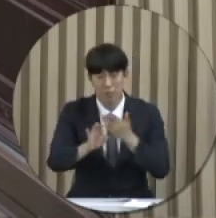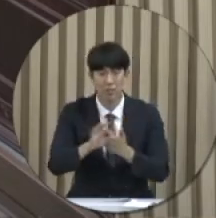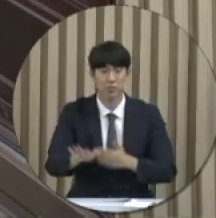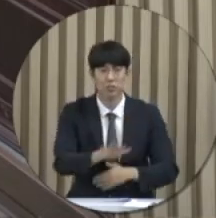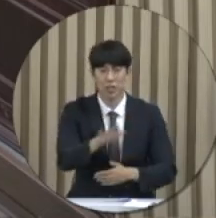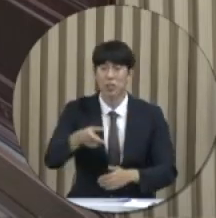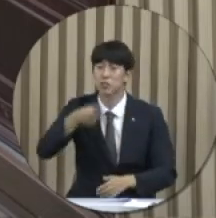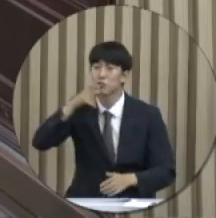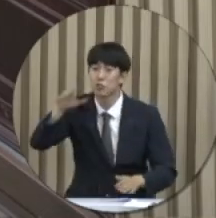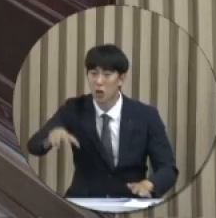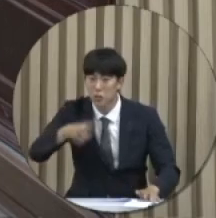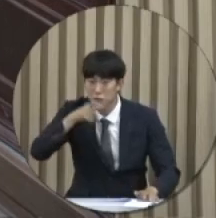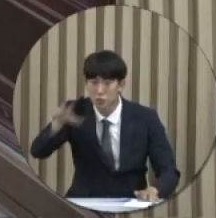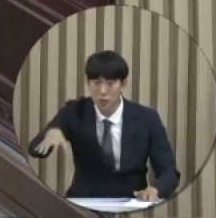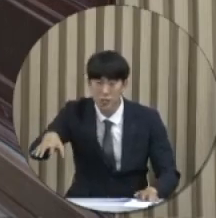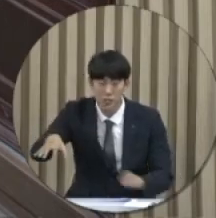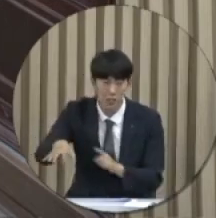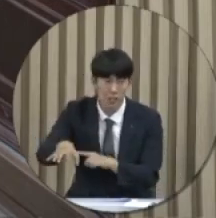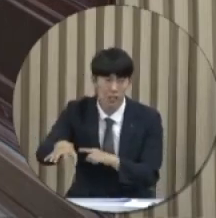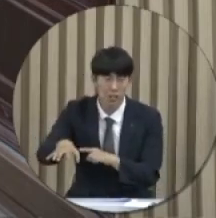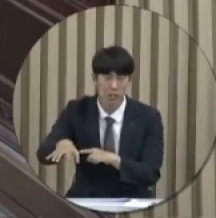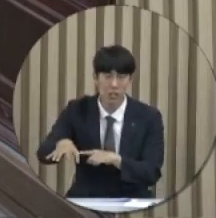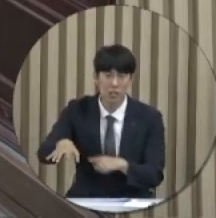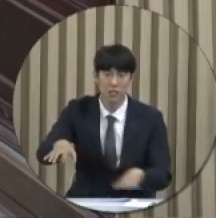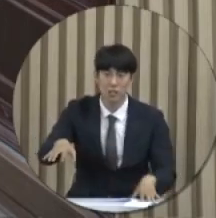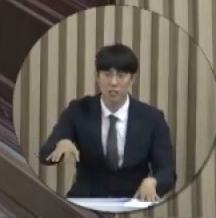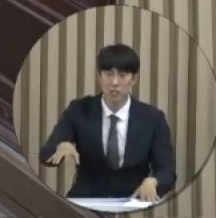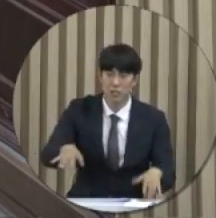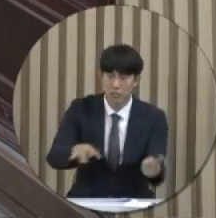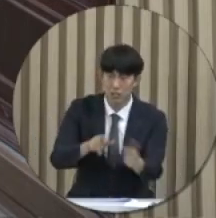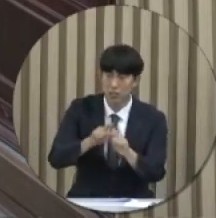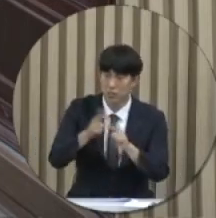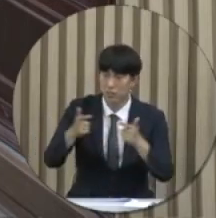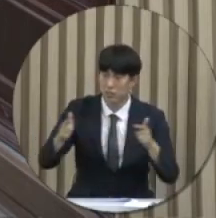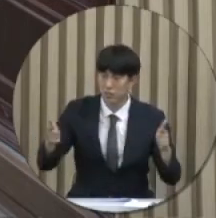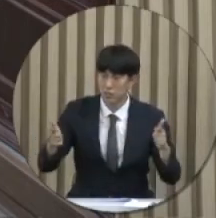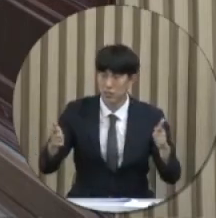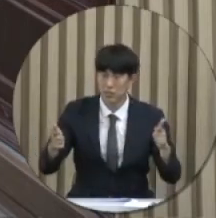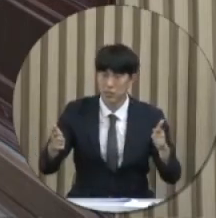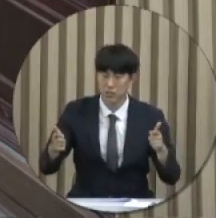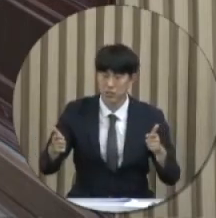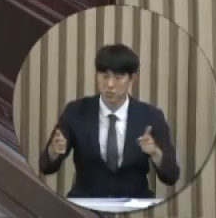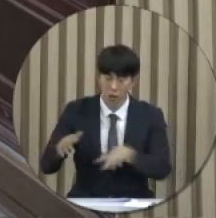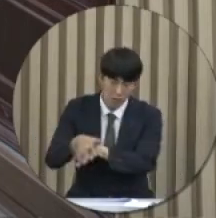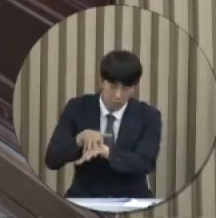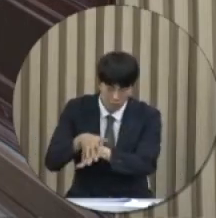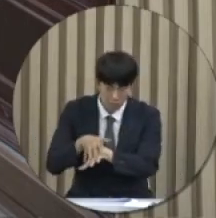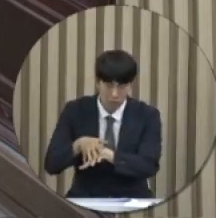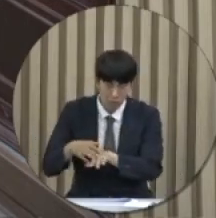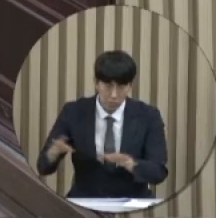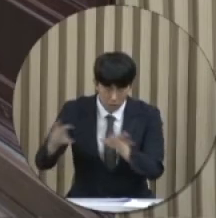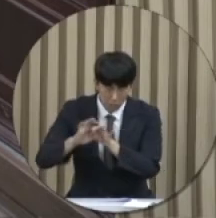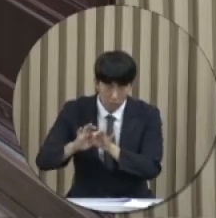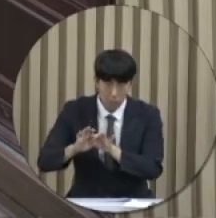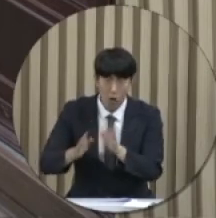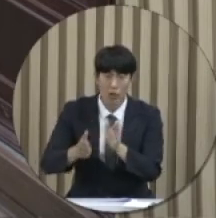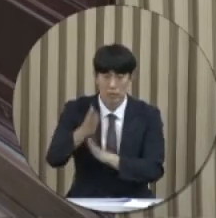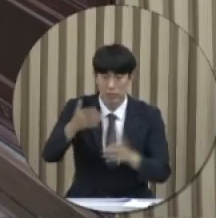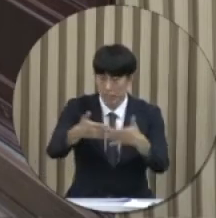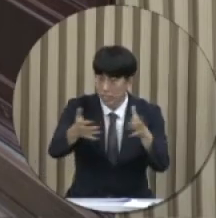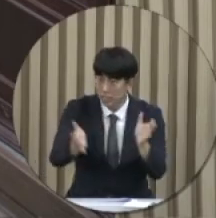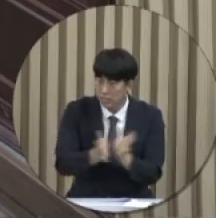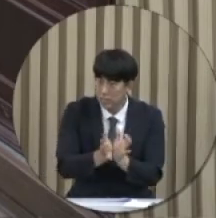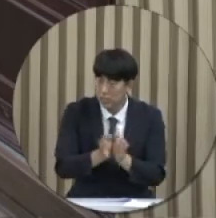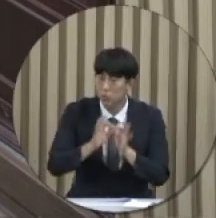이제 수원에 어떤 그러한 뭐 여러 가지 인적 네트워크든 아니면 여러 시민단체들을 통해서